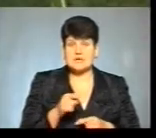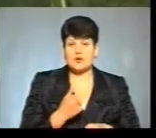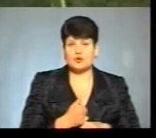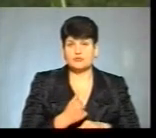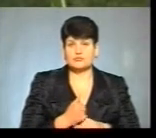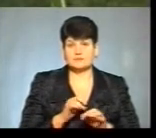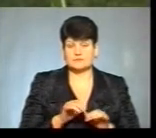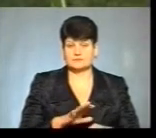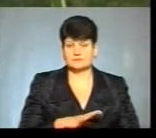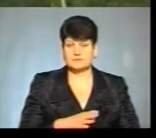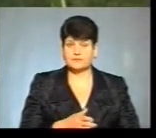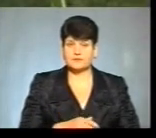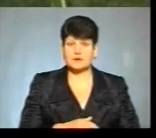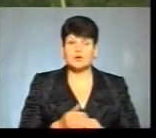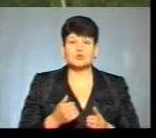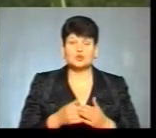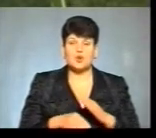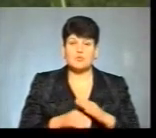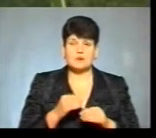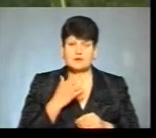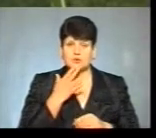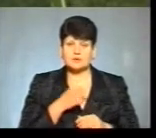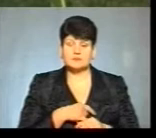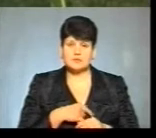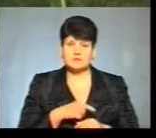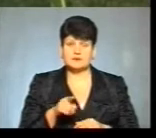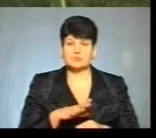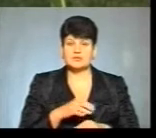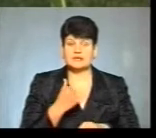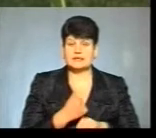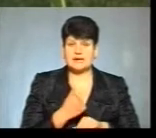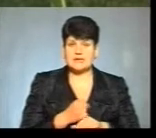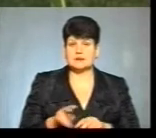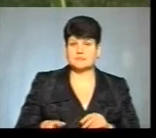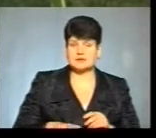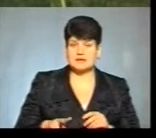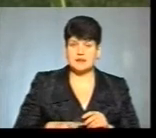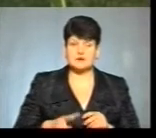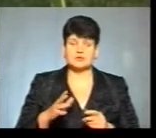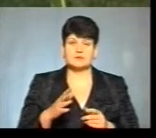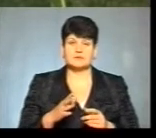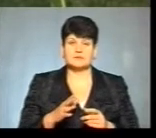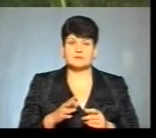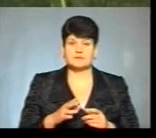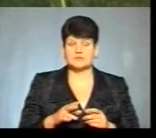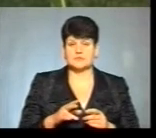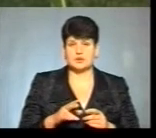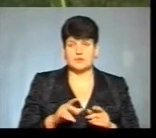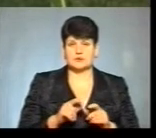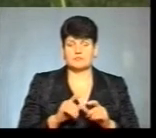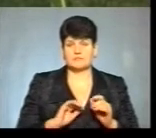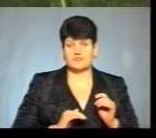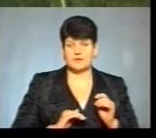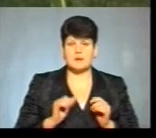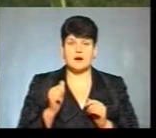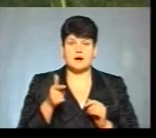чинником було. До обрання вас народним депутатом, ви були генеральним директором корпорації «Агропроцервіс». Хто тепер займає цю